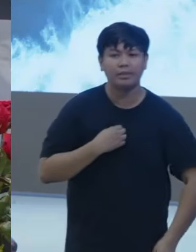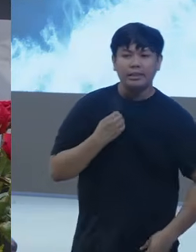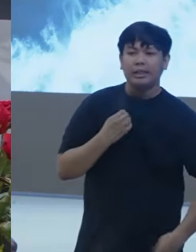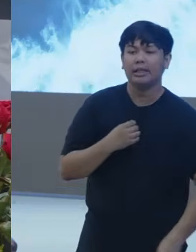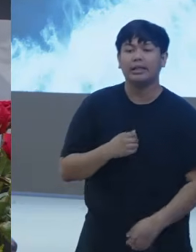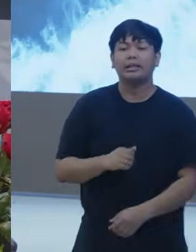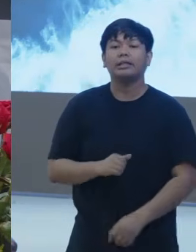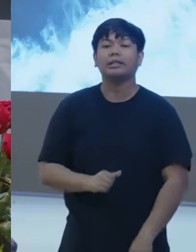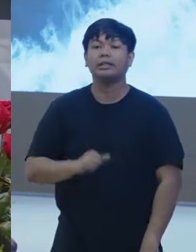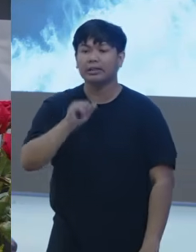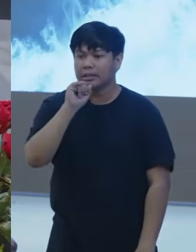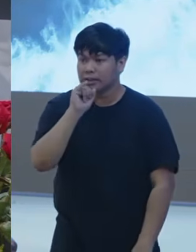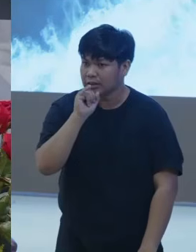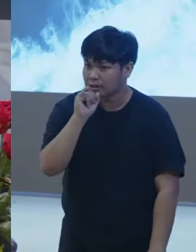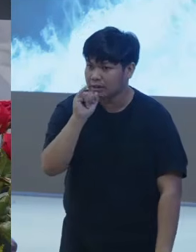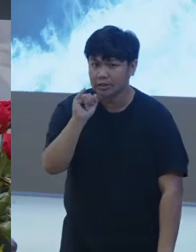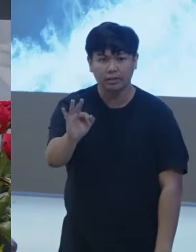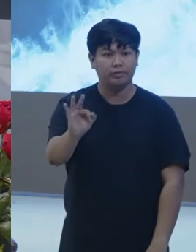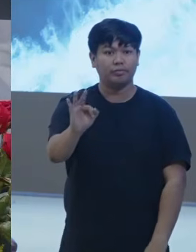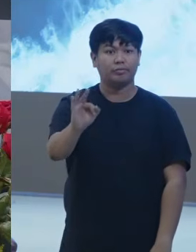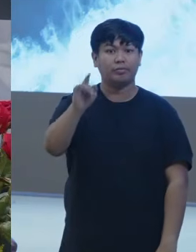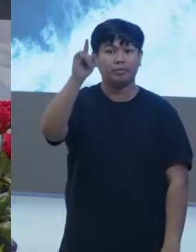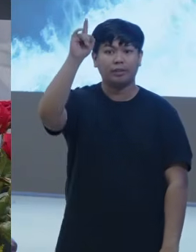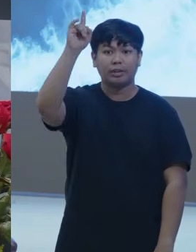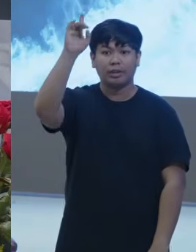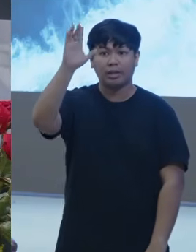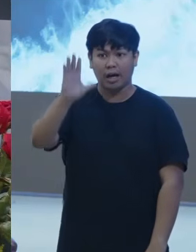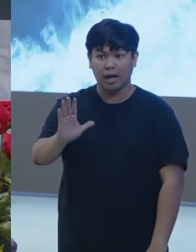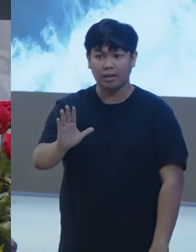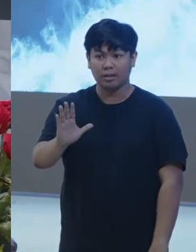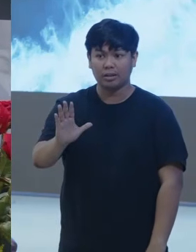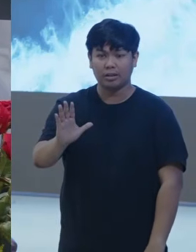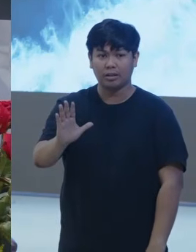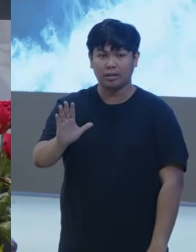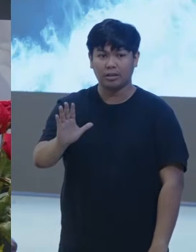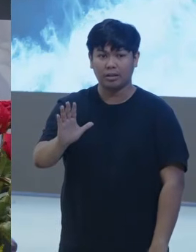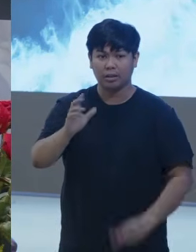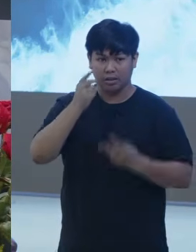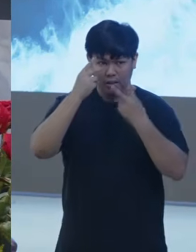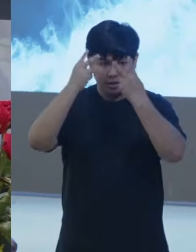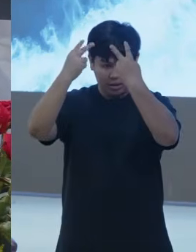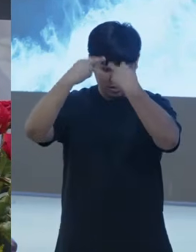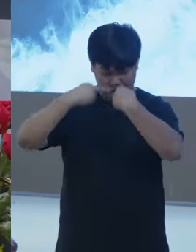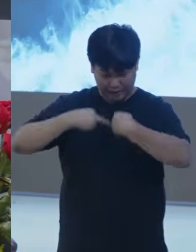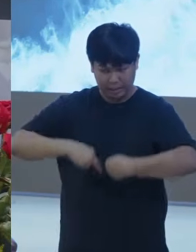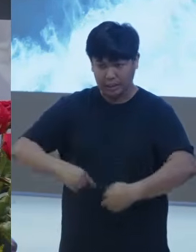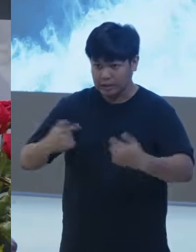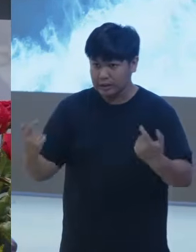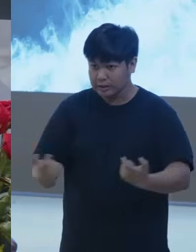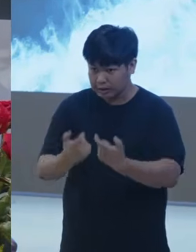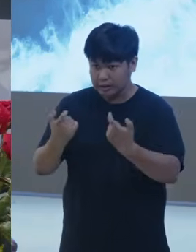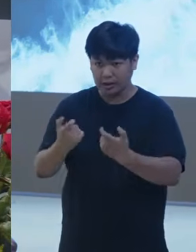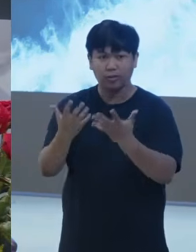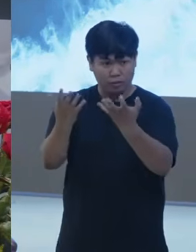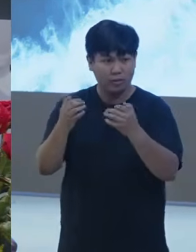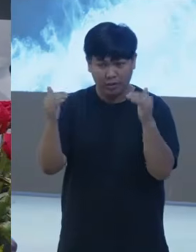kung tratuhin tayo ng Diyos ayon sa ating mga kasalanan? Gusto niyo ba ng